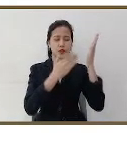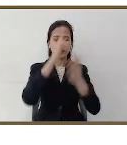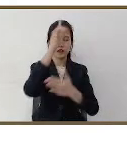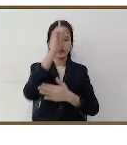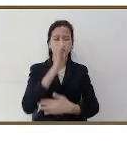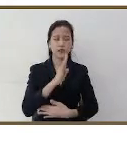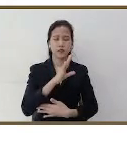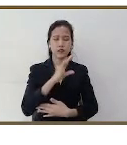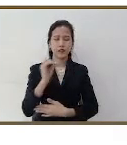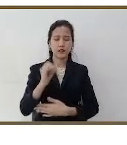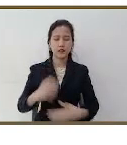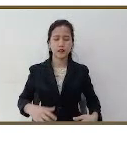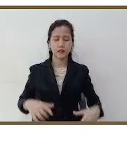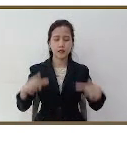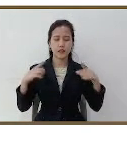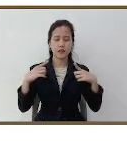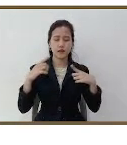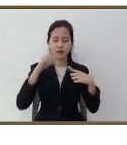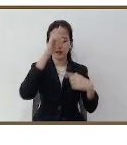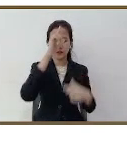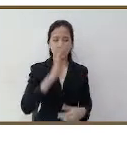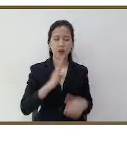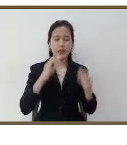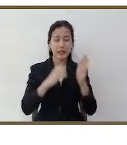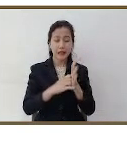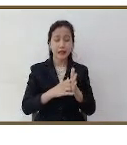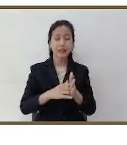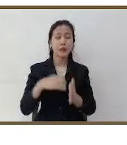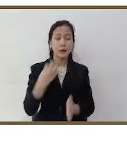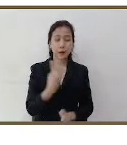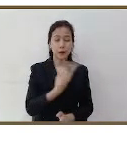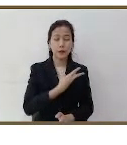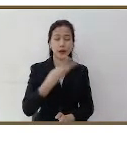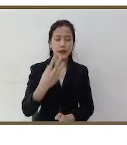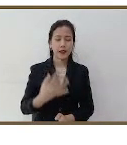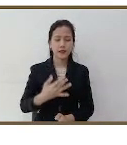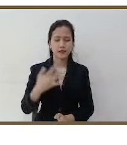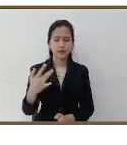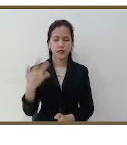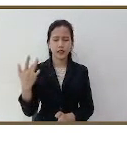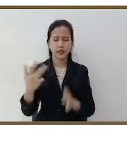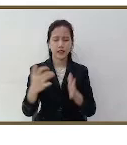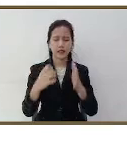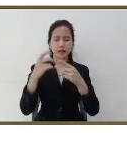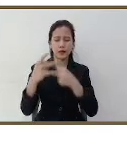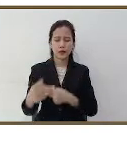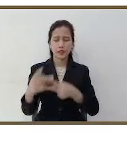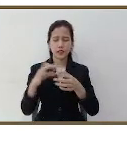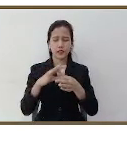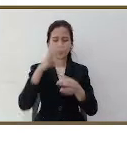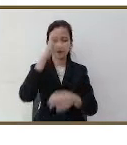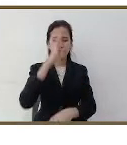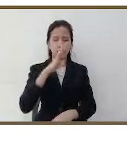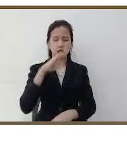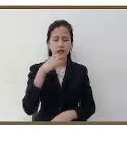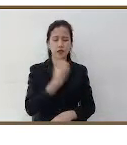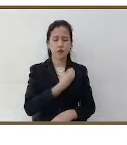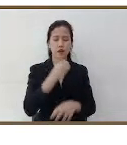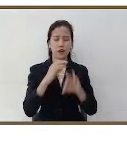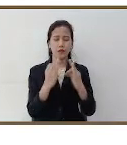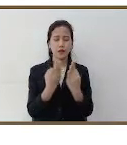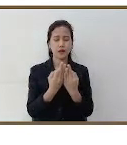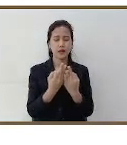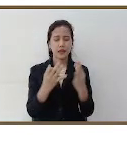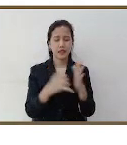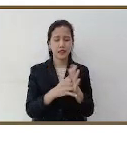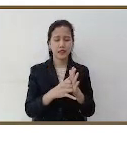Diyos na mararamdaman po namin ang inyong presensya sa aming tahanan. Kikilalanin